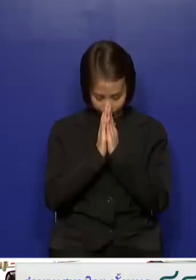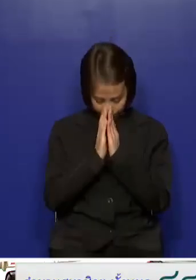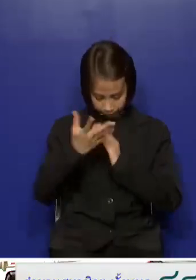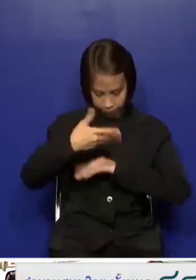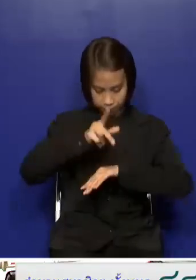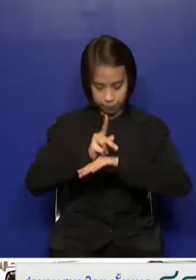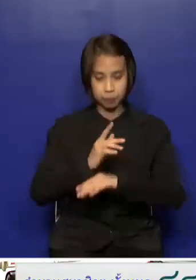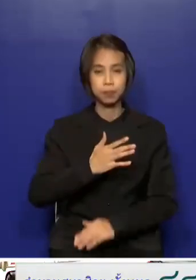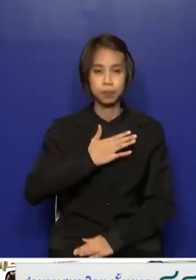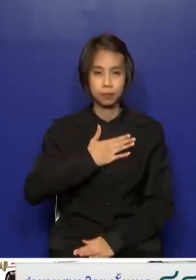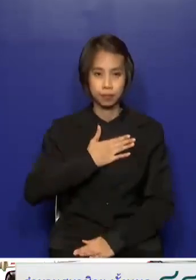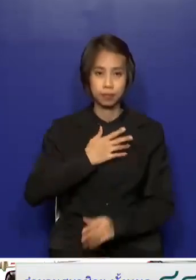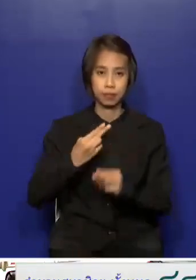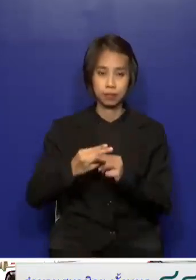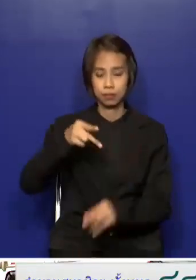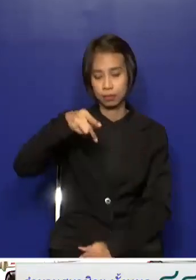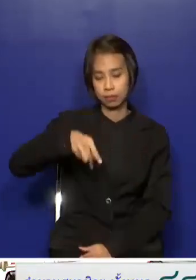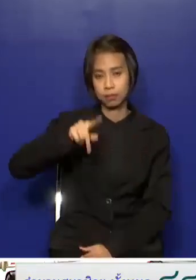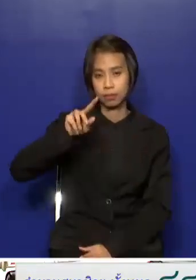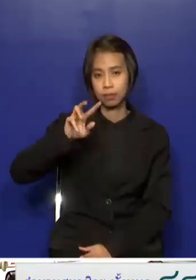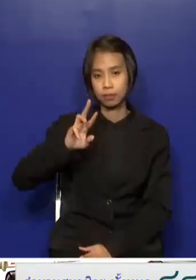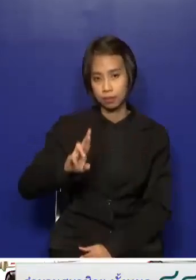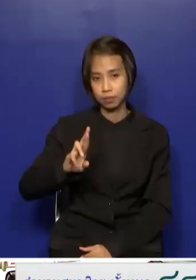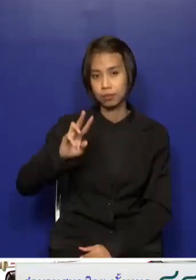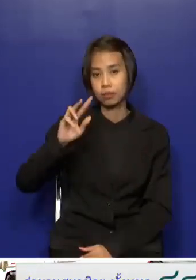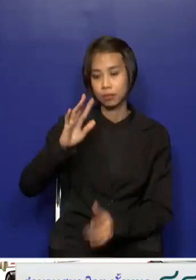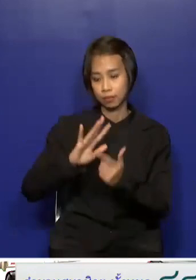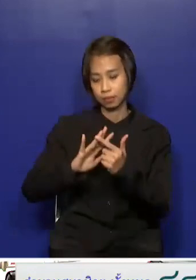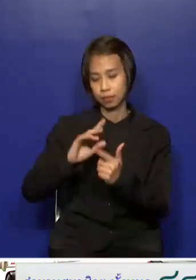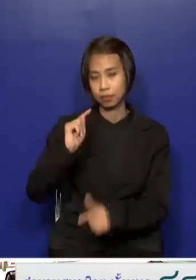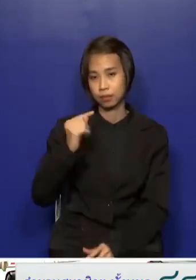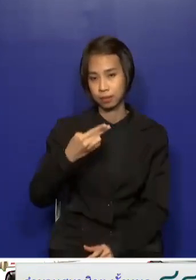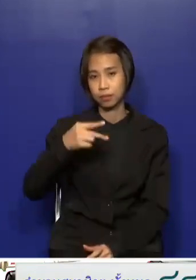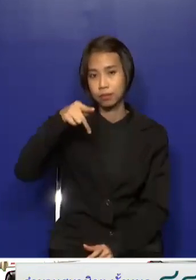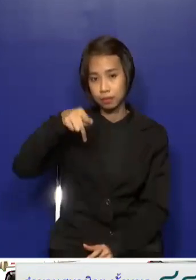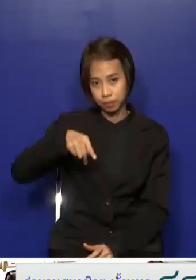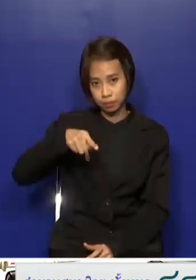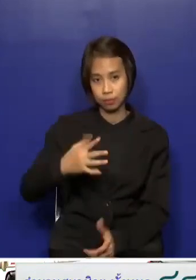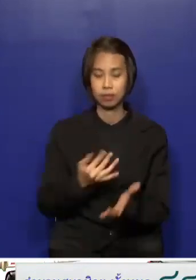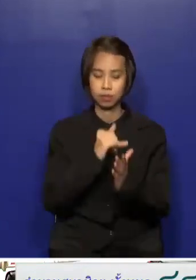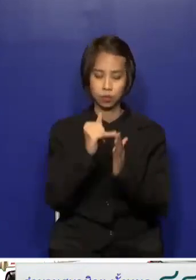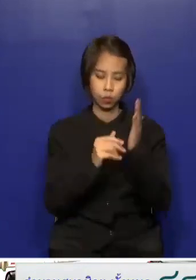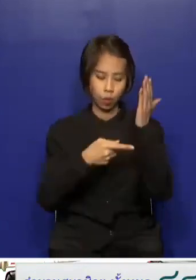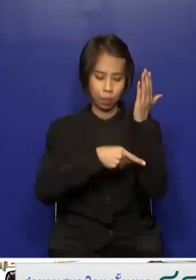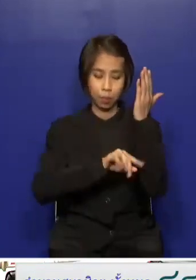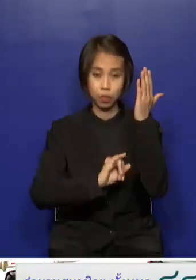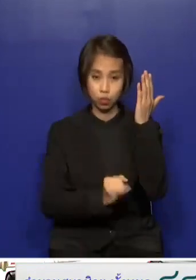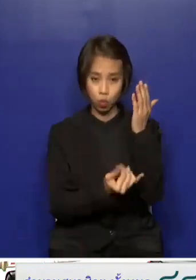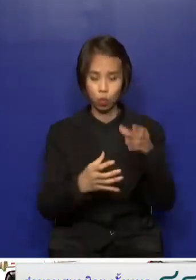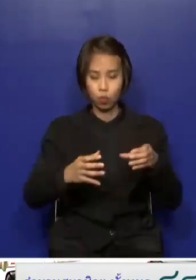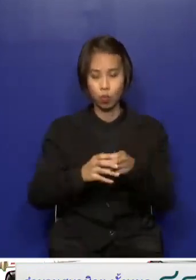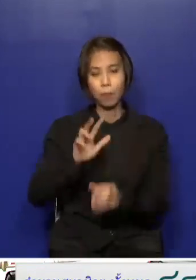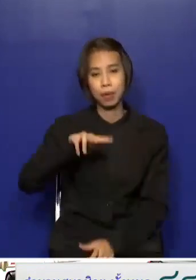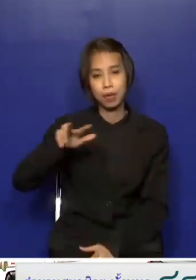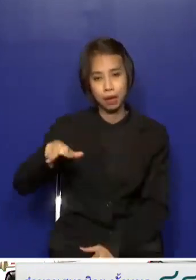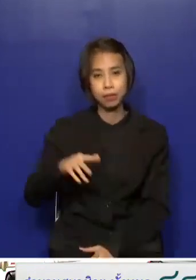กับผมนายพรเทพวิสุทธิ์วัฒนศักดิ์สมาชิกสภาผู้แทนราษฎรจังหวัดประจวบคีรีขันธ์พรรคเพื่อไทยครับผ